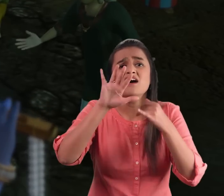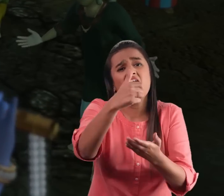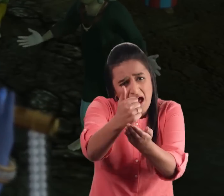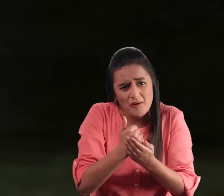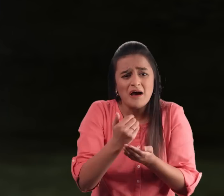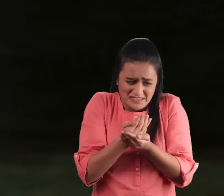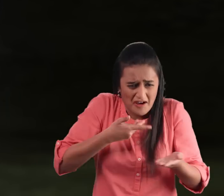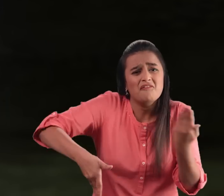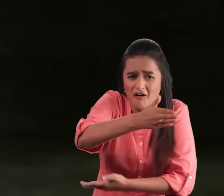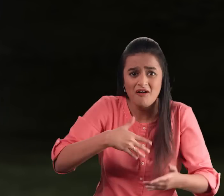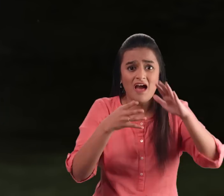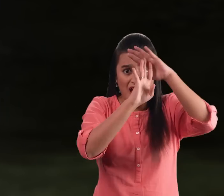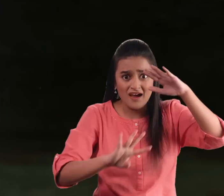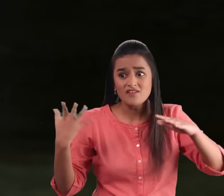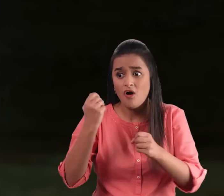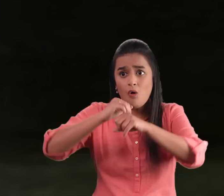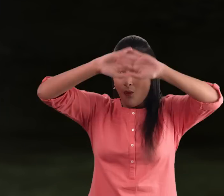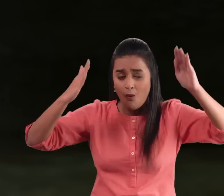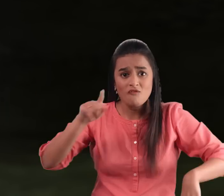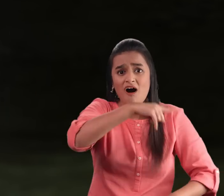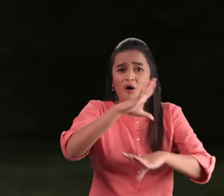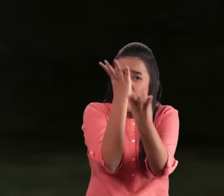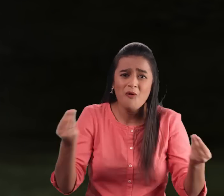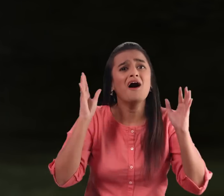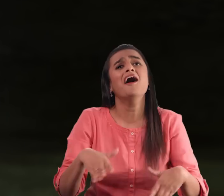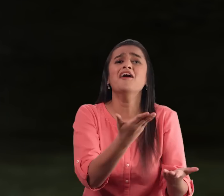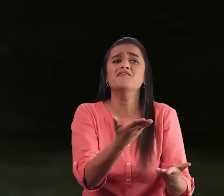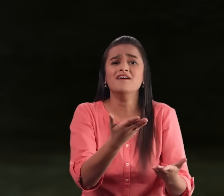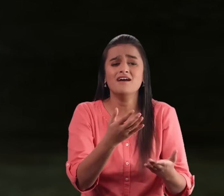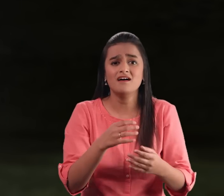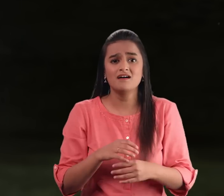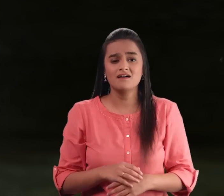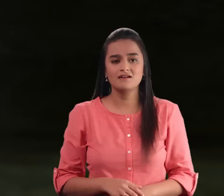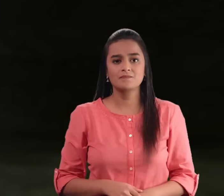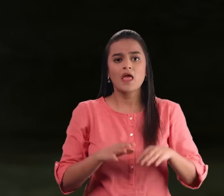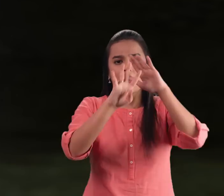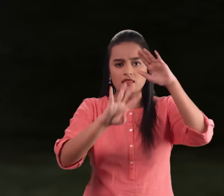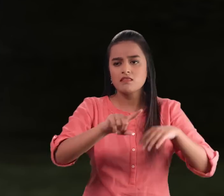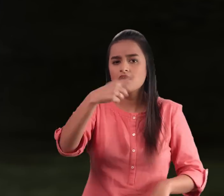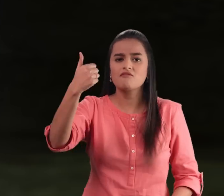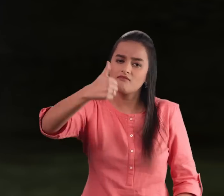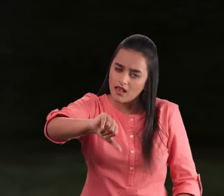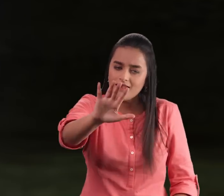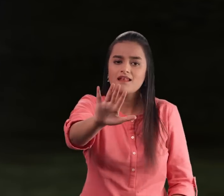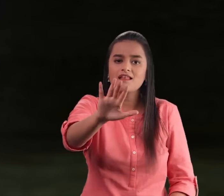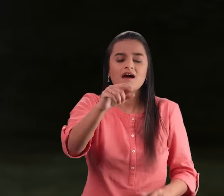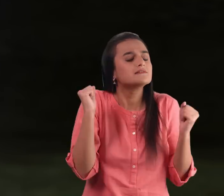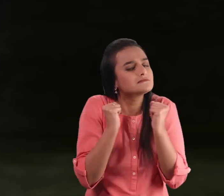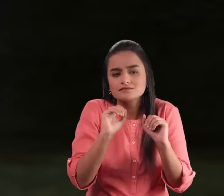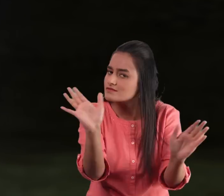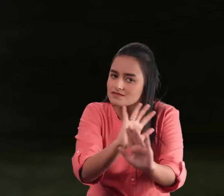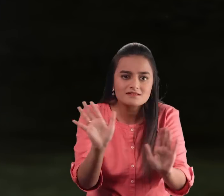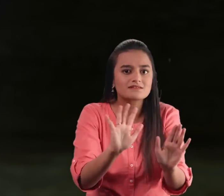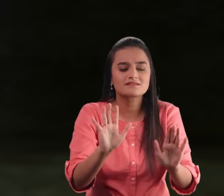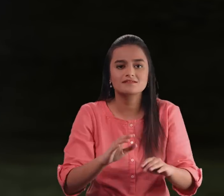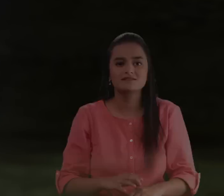कृष्णा हमारी रक्षा करो। इंद्र गोवर्धन पर्वत को नष्ट कर रहे हैं। इंद्र कुछ नहीं बिगाड़ सकते, भय